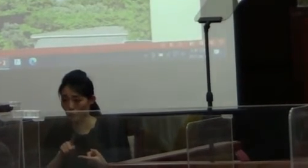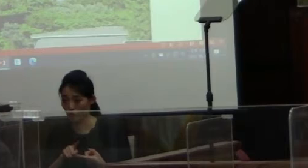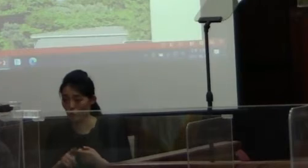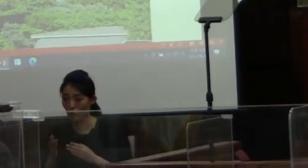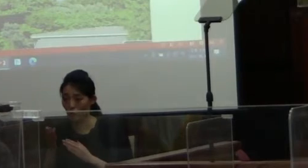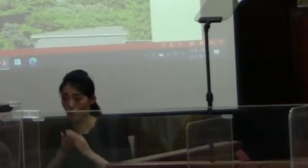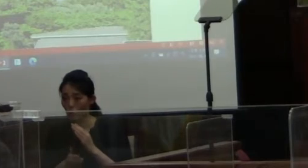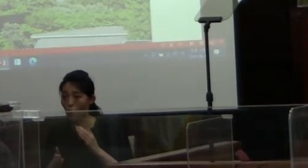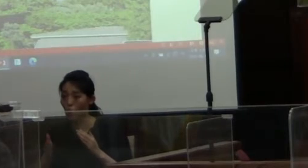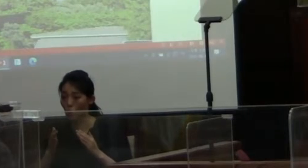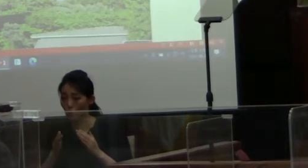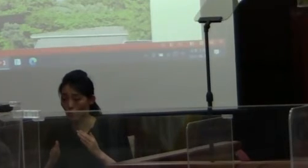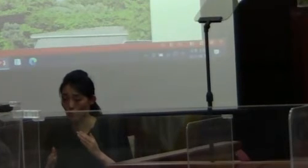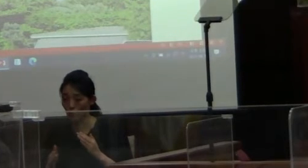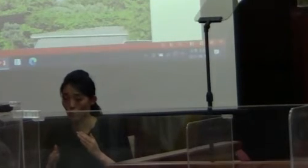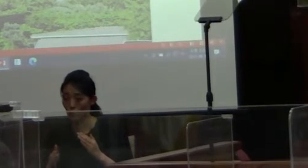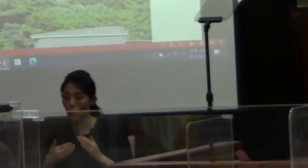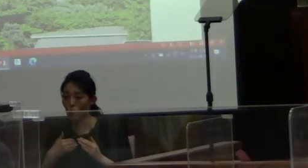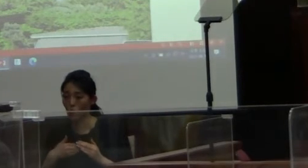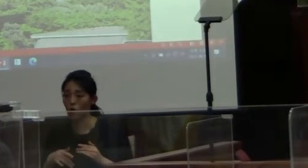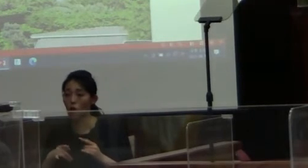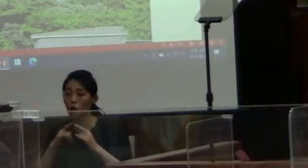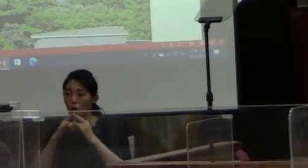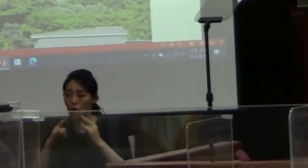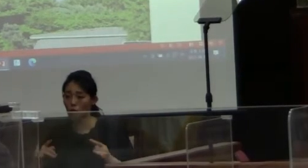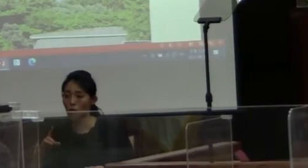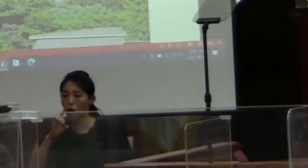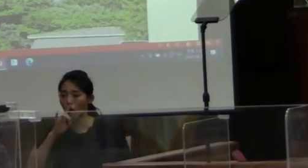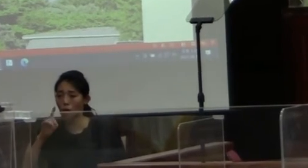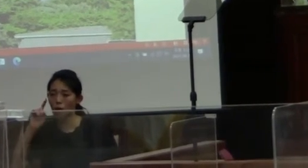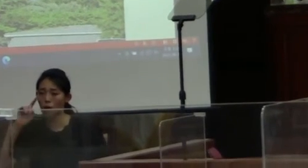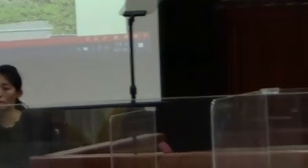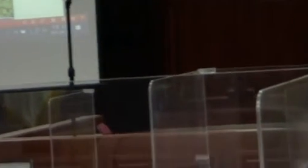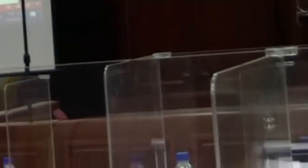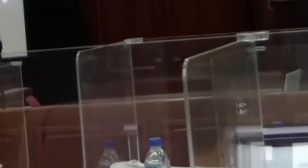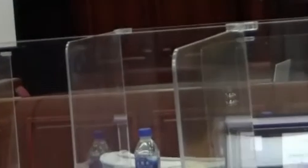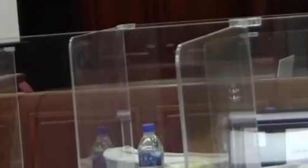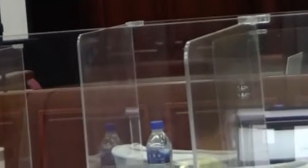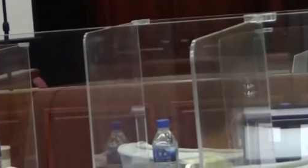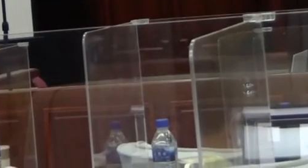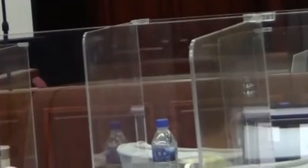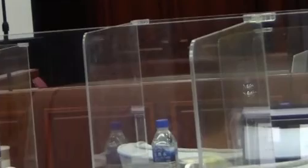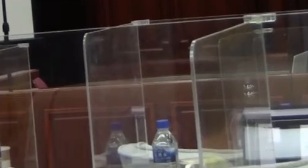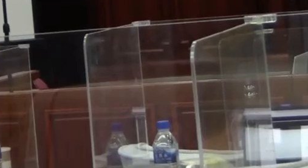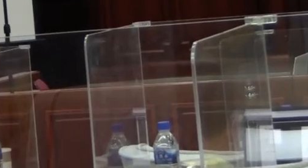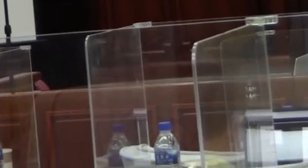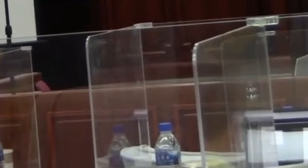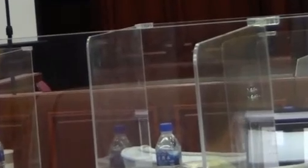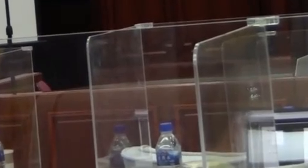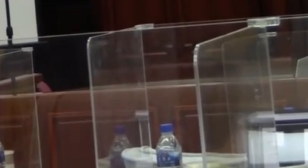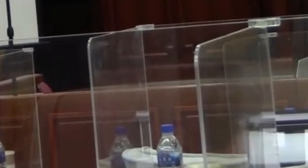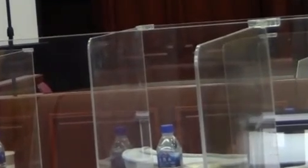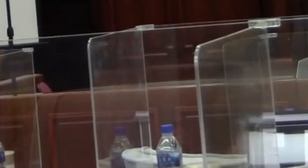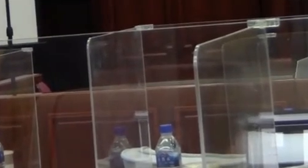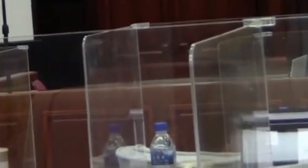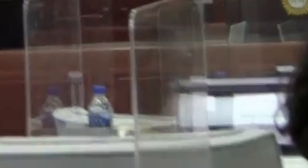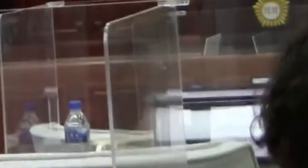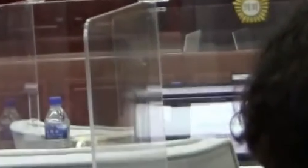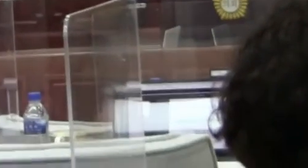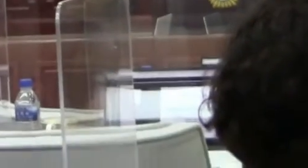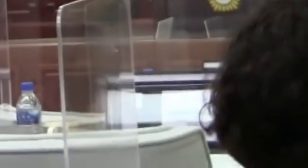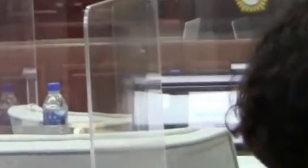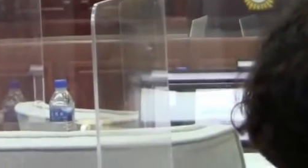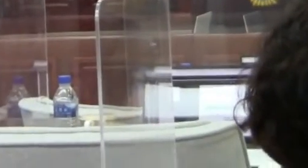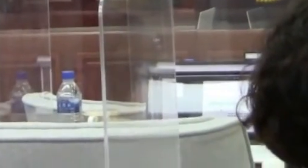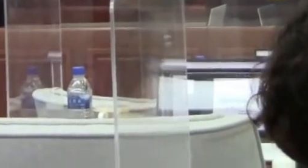위해서 저는 텐트를 치서는 안 된다는 편에 섰습니다. 하지만 이 자리는 중계 2단지 이